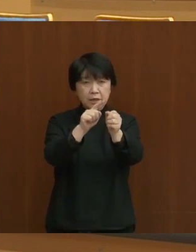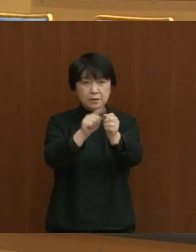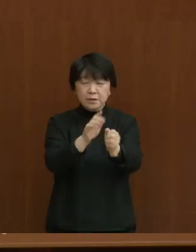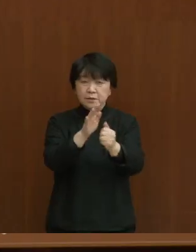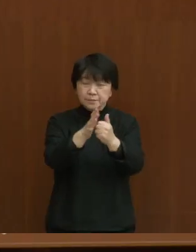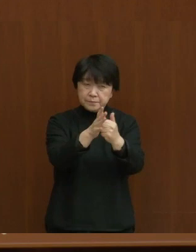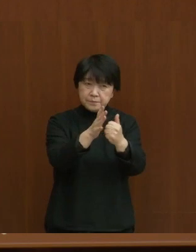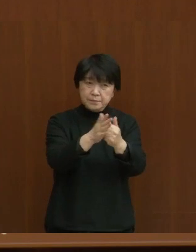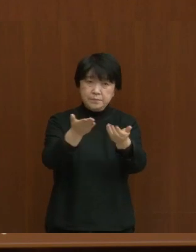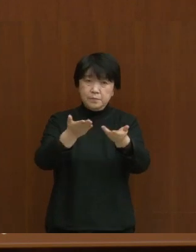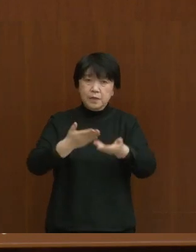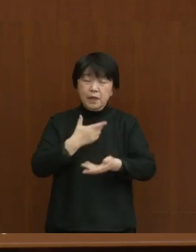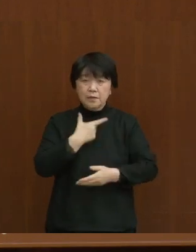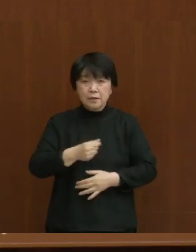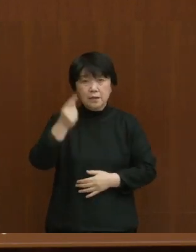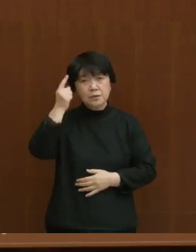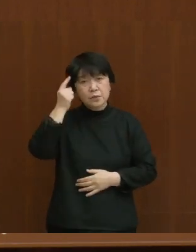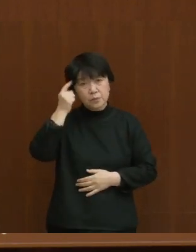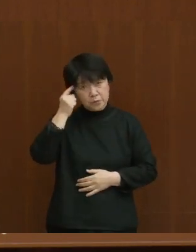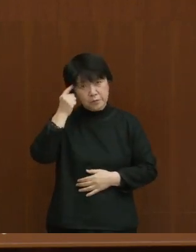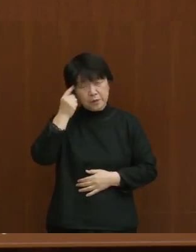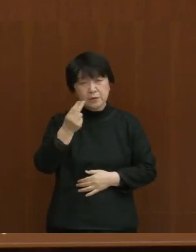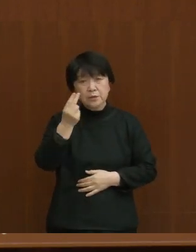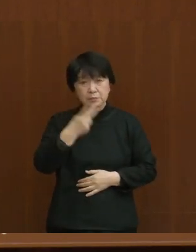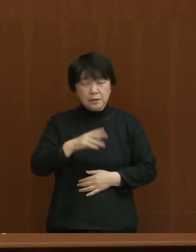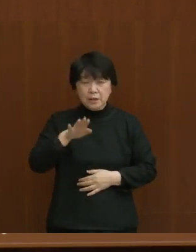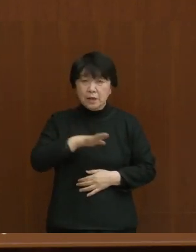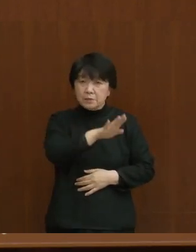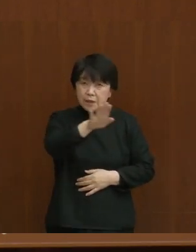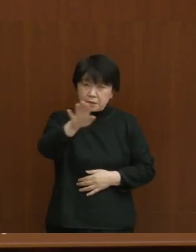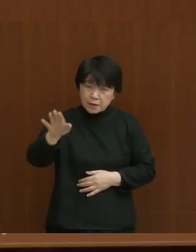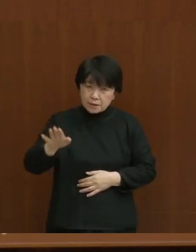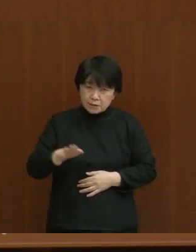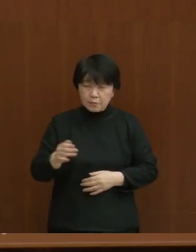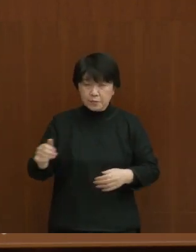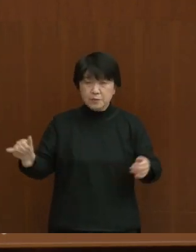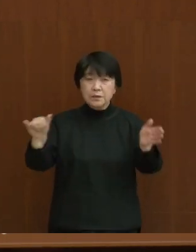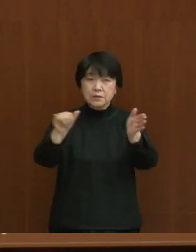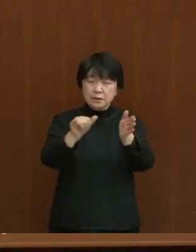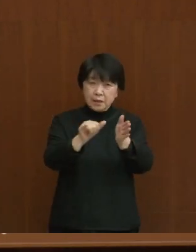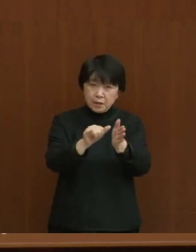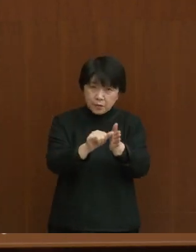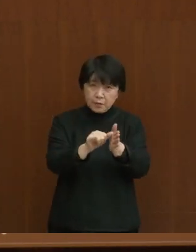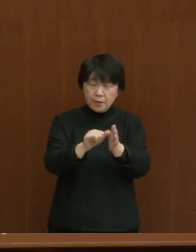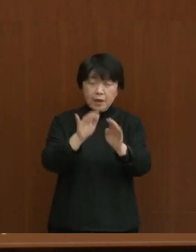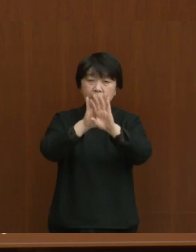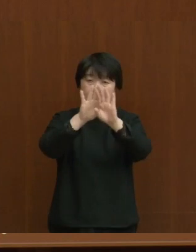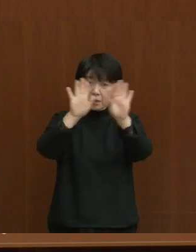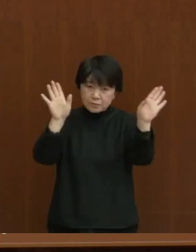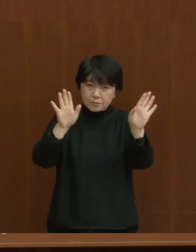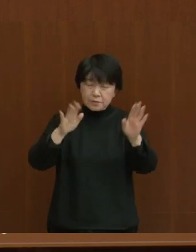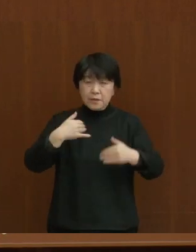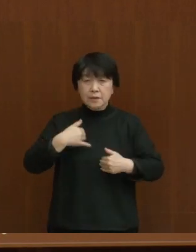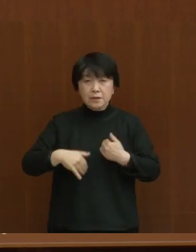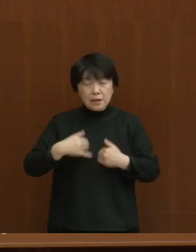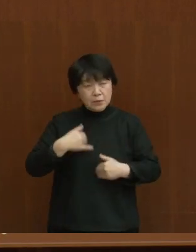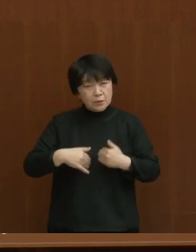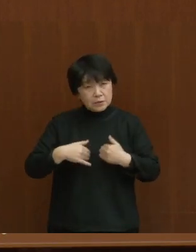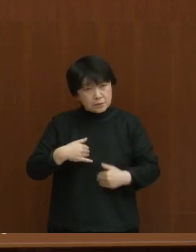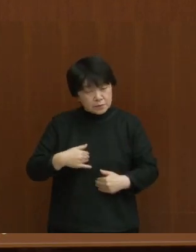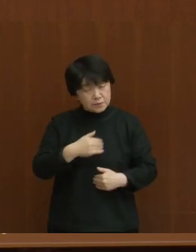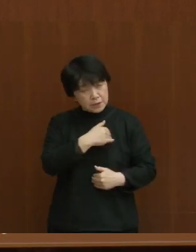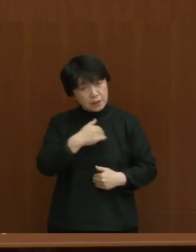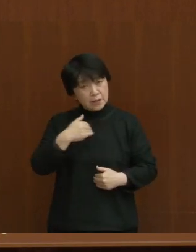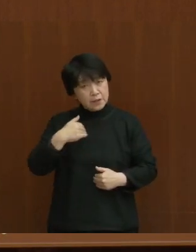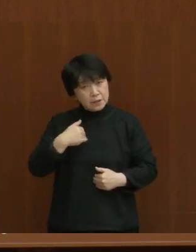。併せて皆さん自身の人生を明るく楽しく謳歌されるよう願っています